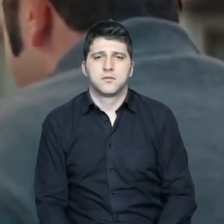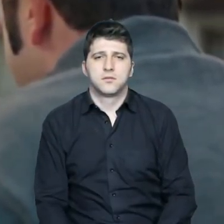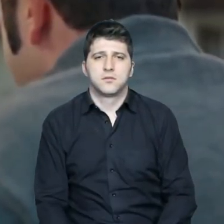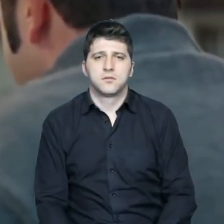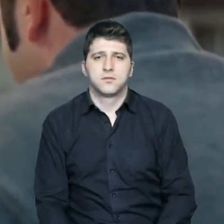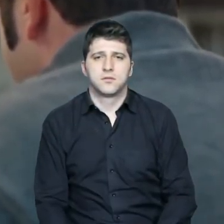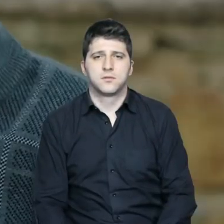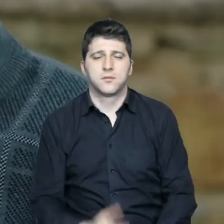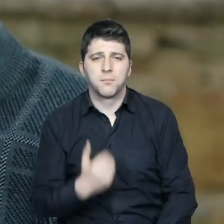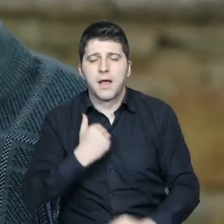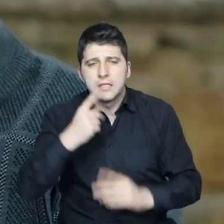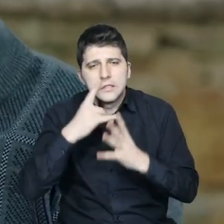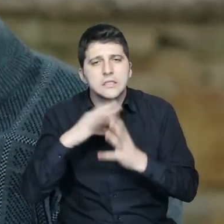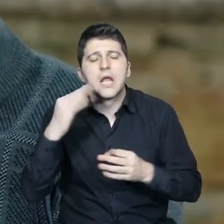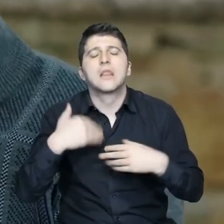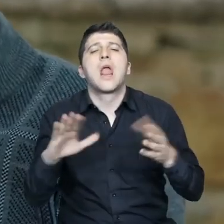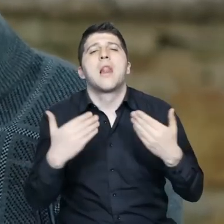Ben insan değilim.